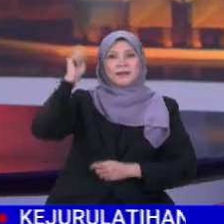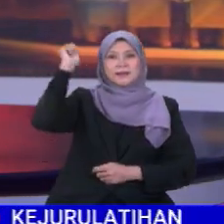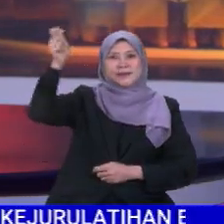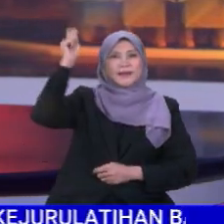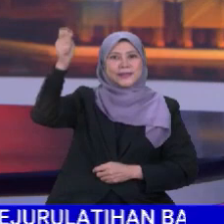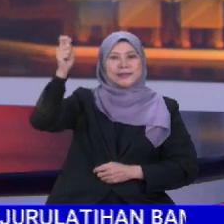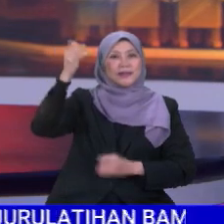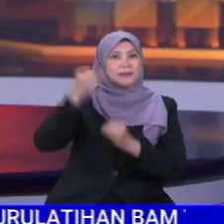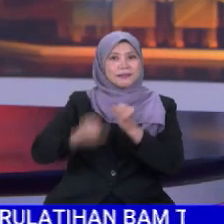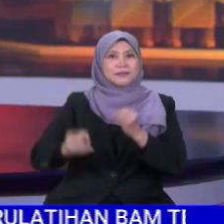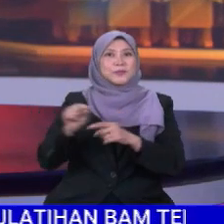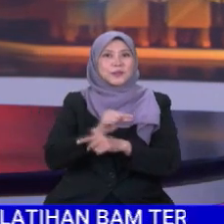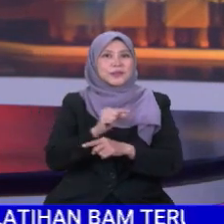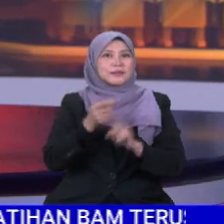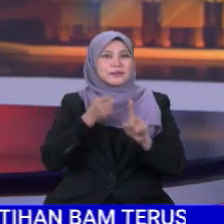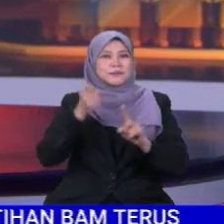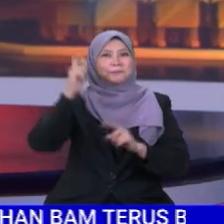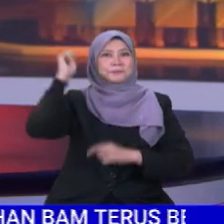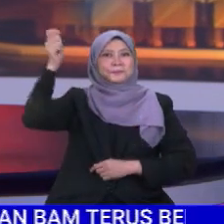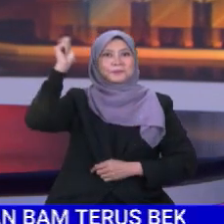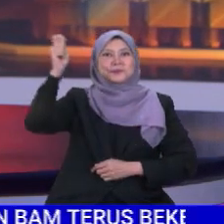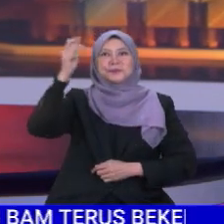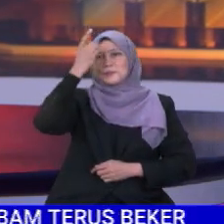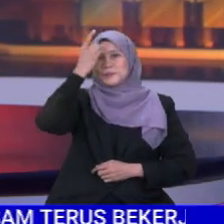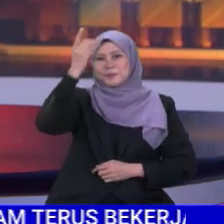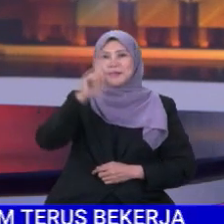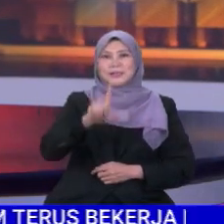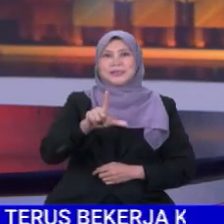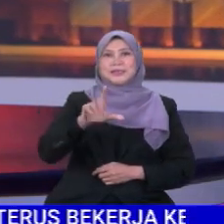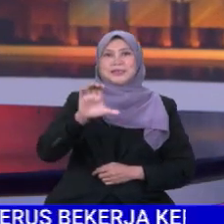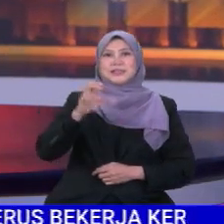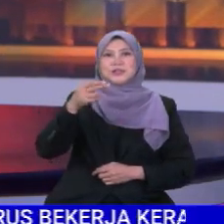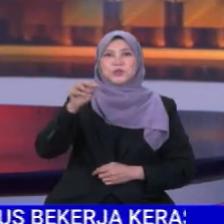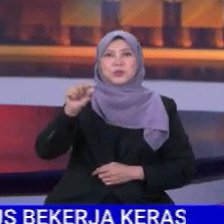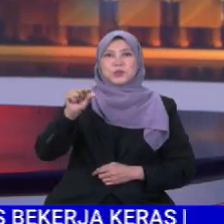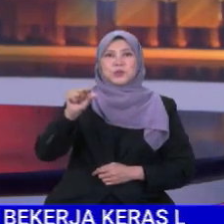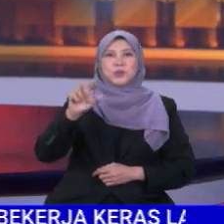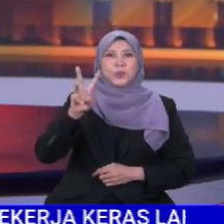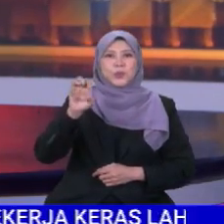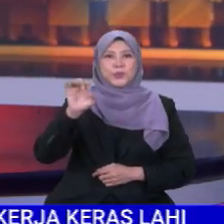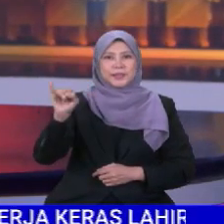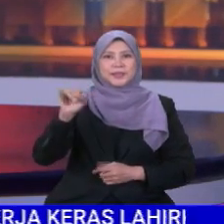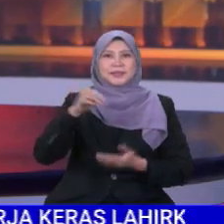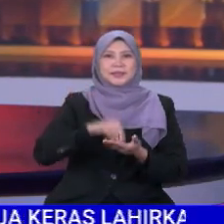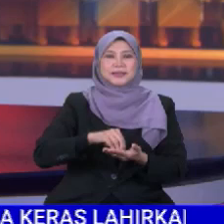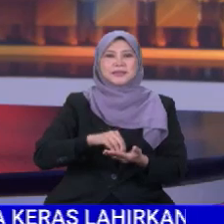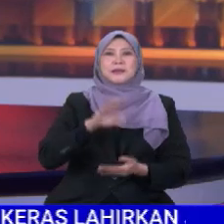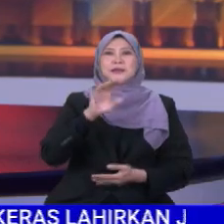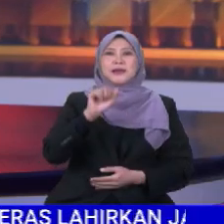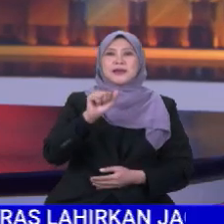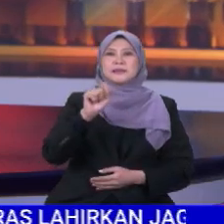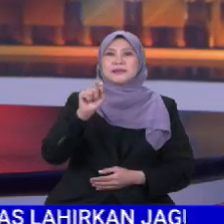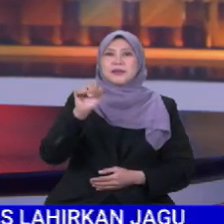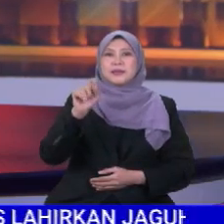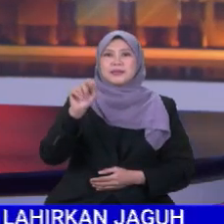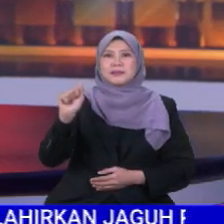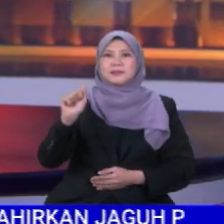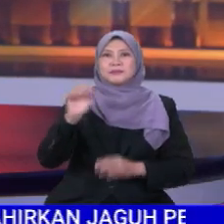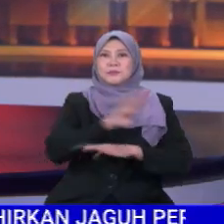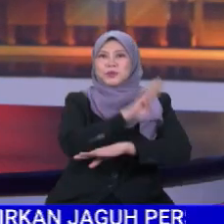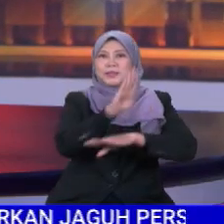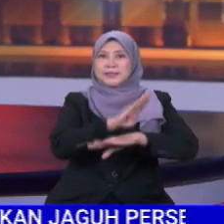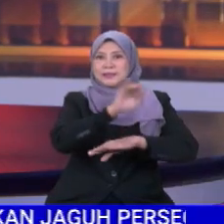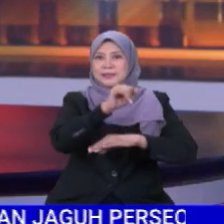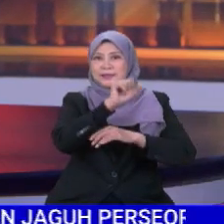yang digunakan oleh legenda badminton negara Dato' Lee Chong Wei di Aziata Arena Bukit Jalil hari ini. Raket tersebut